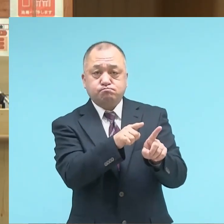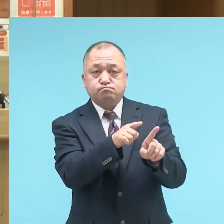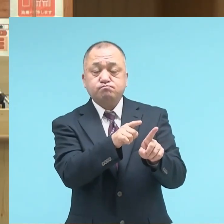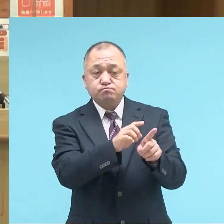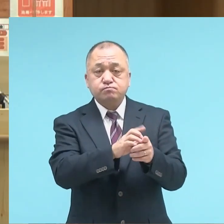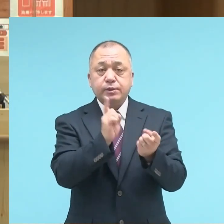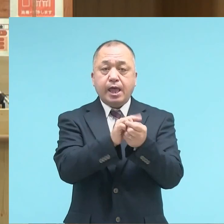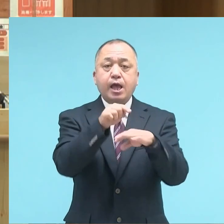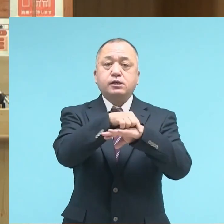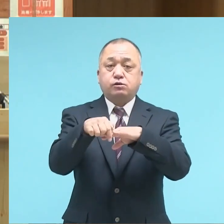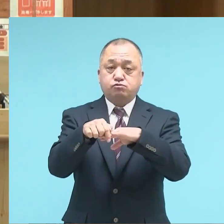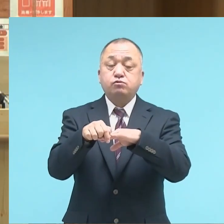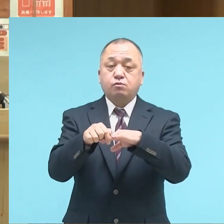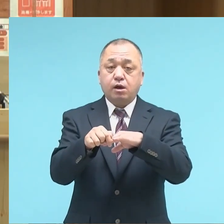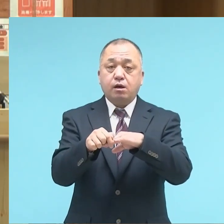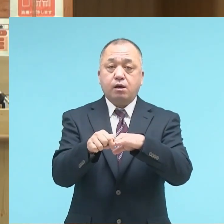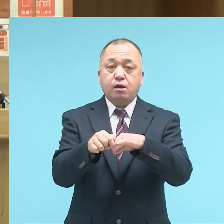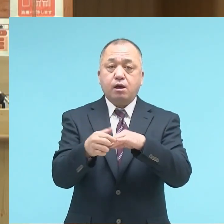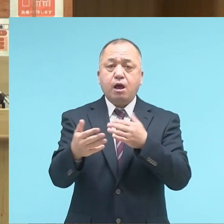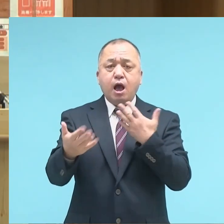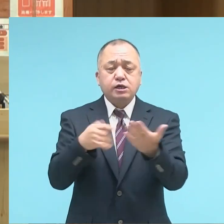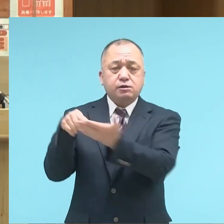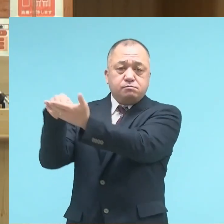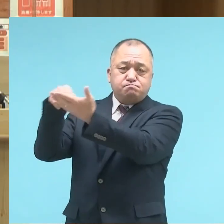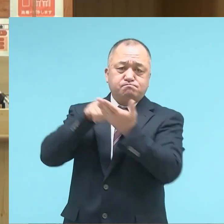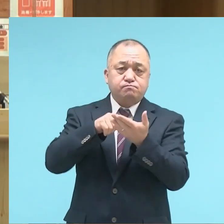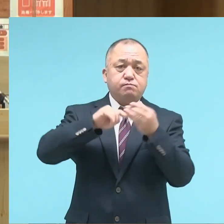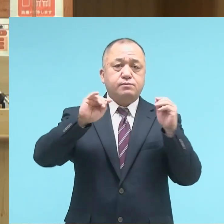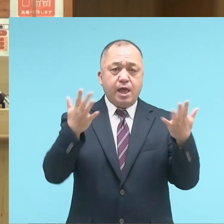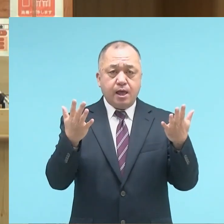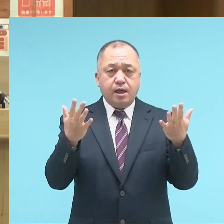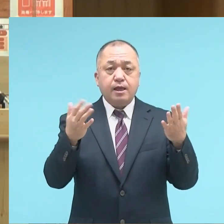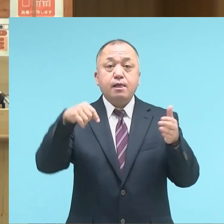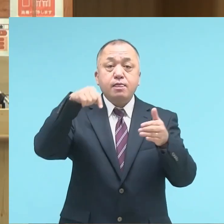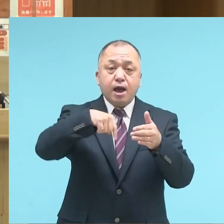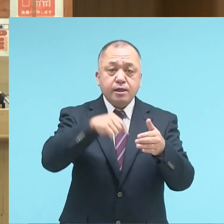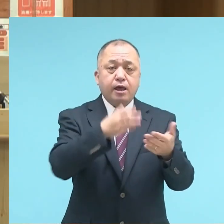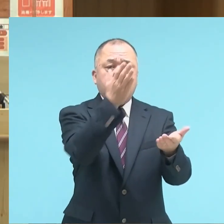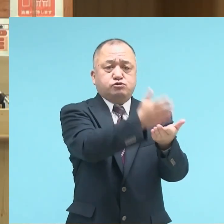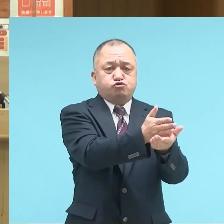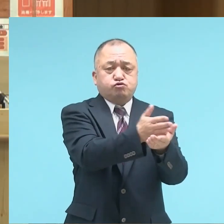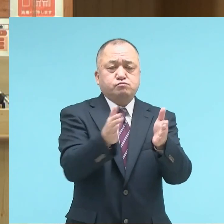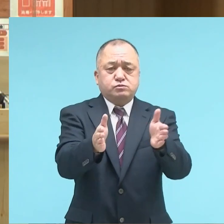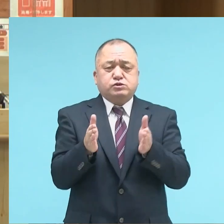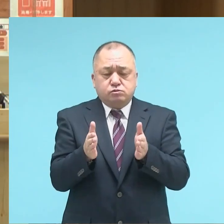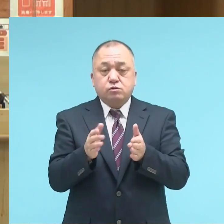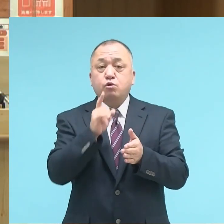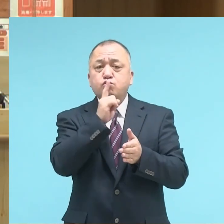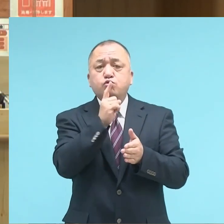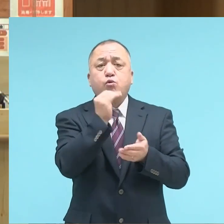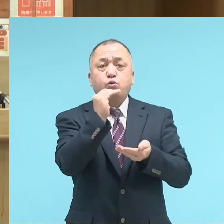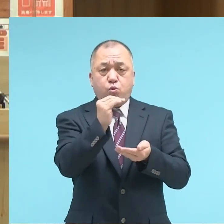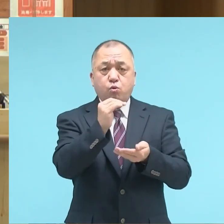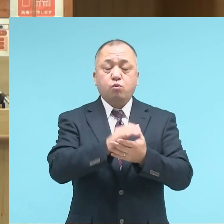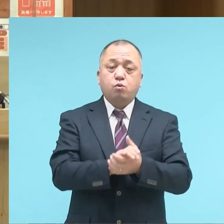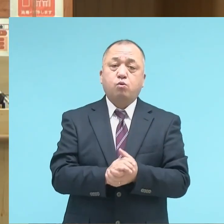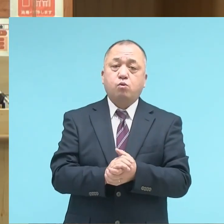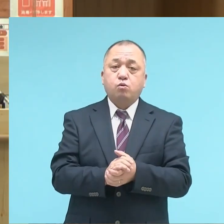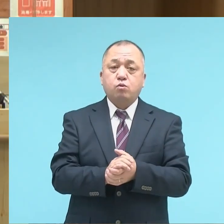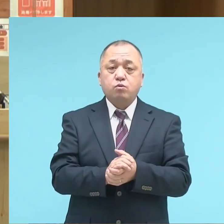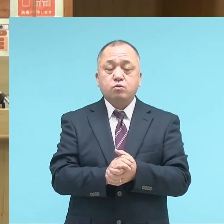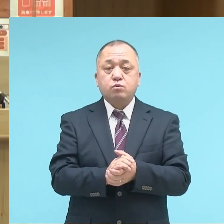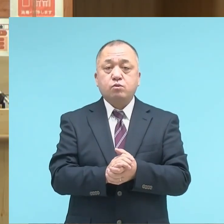ういった対策が明らかになってない中で止めなきゃいけないとか、自粛を呼びかけなきゃいけないとかっていうことや、また